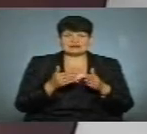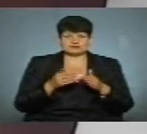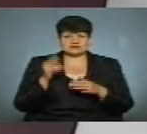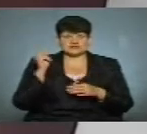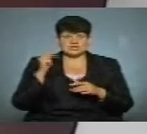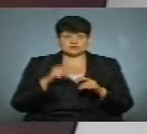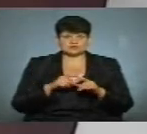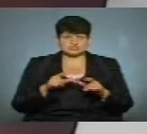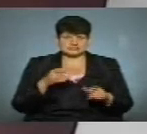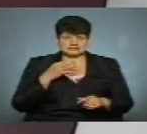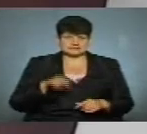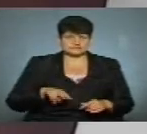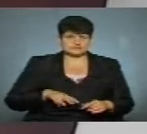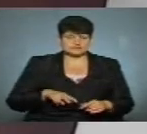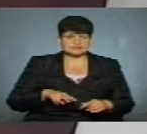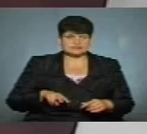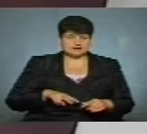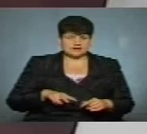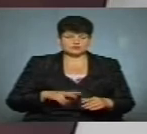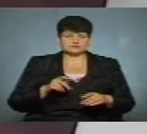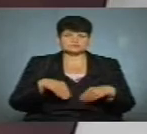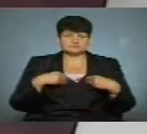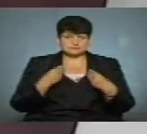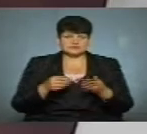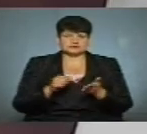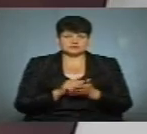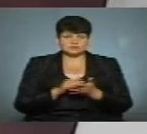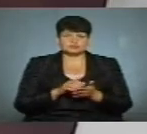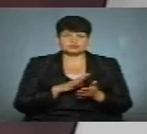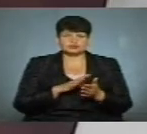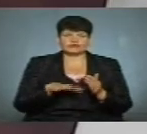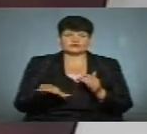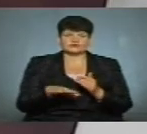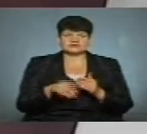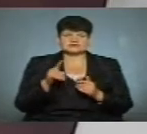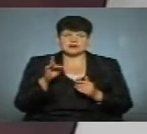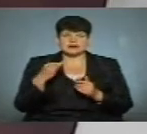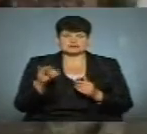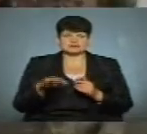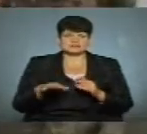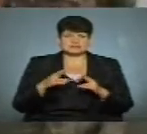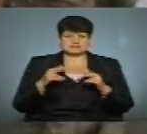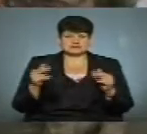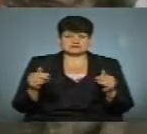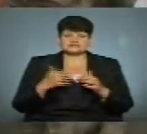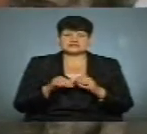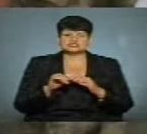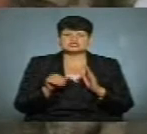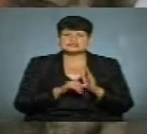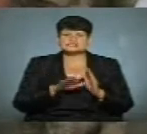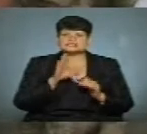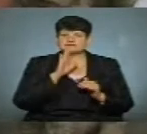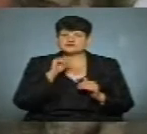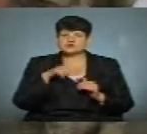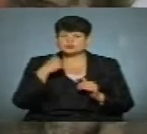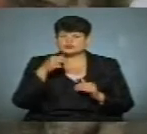Вадим Ластовицький. Вручення дипломів відбулося у дворі Збаразького замку. Більше про це дивіться. Серед 16 дівчат, які